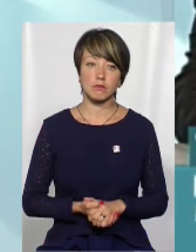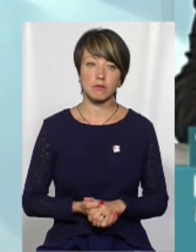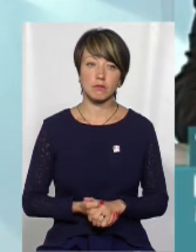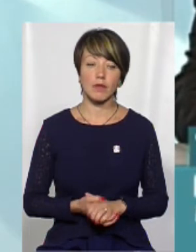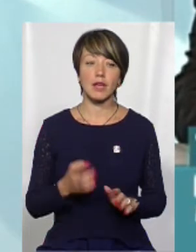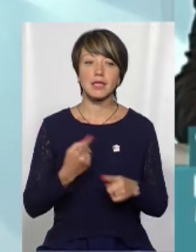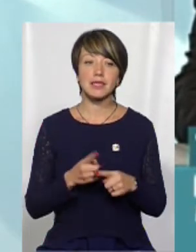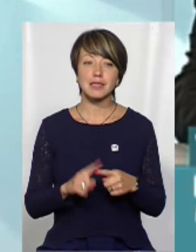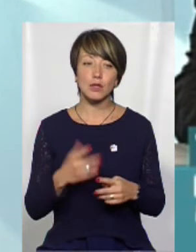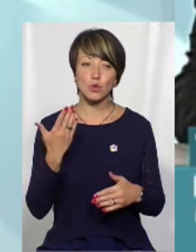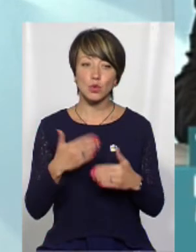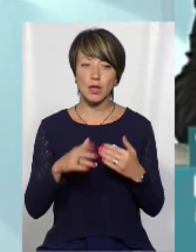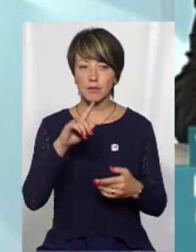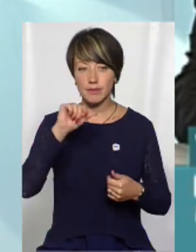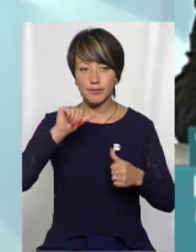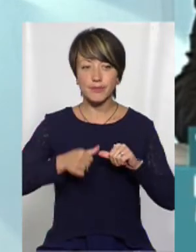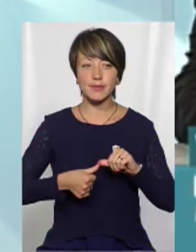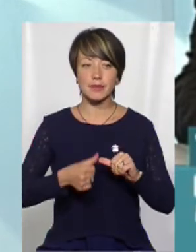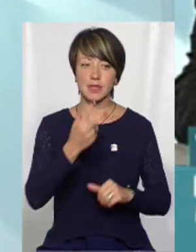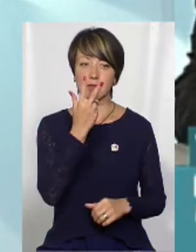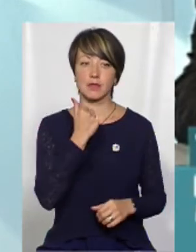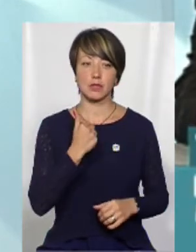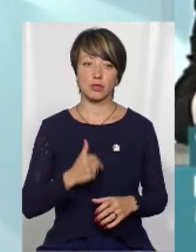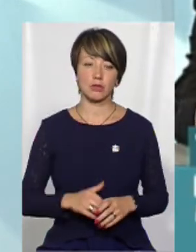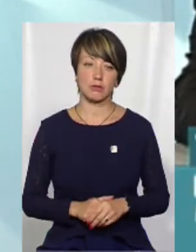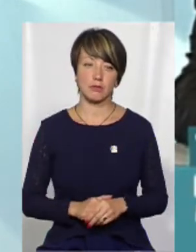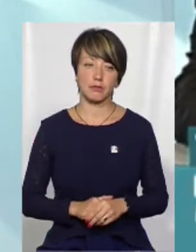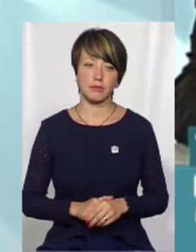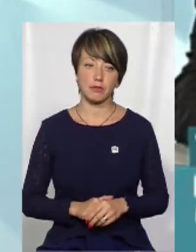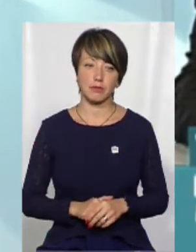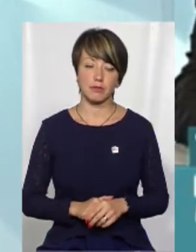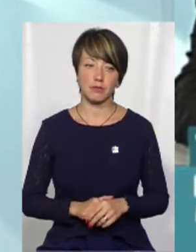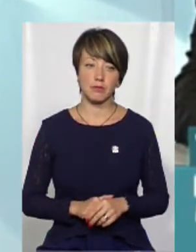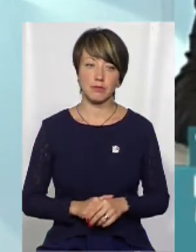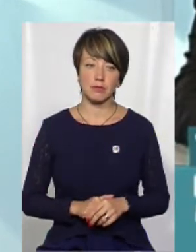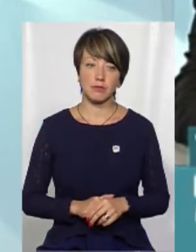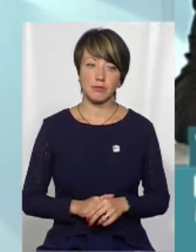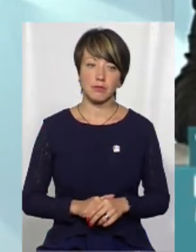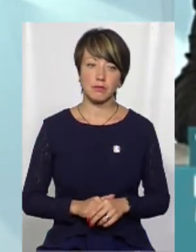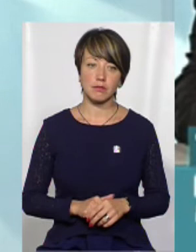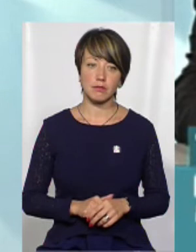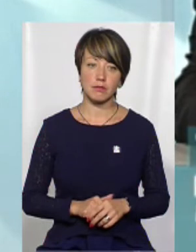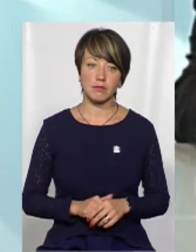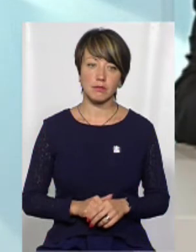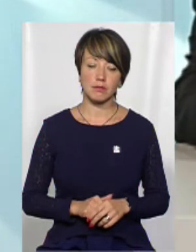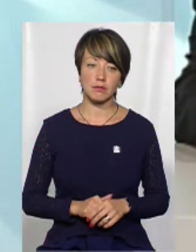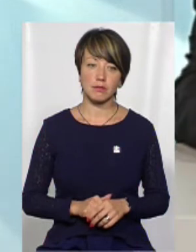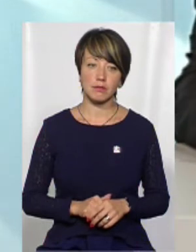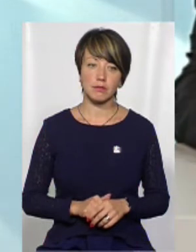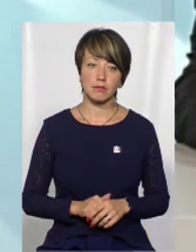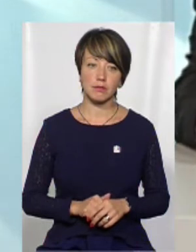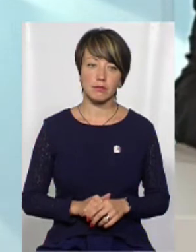j'avais звичка. J'avais dit à Tcherkassy, j'avais discuté avec des dirigeants et je leur avais dit il faudra deux générations pour que ça